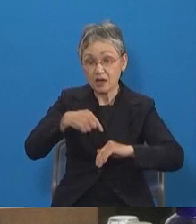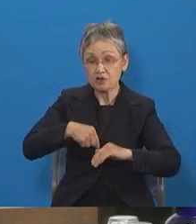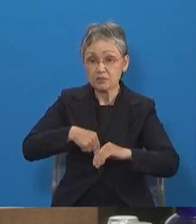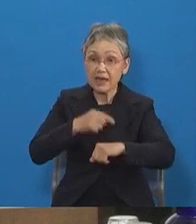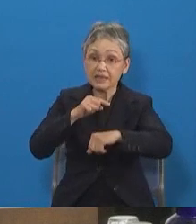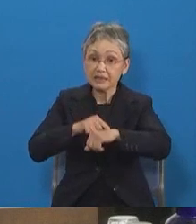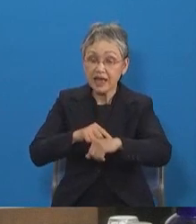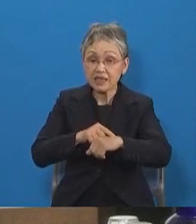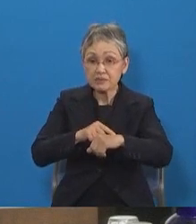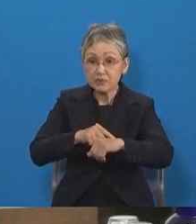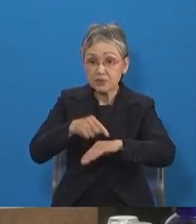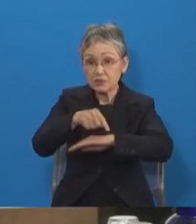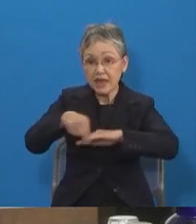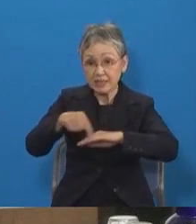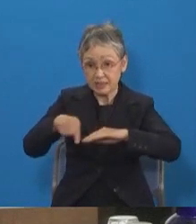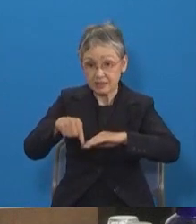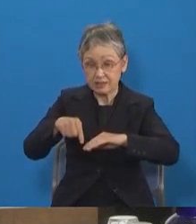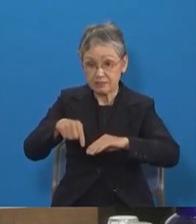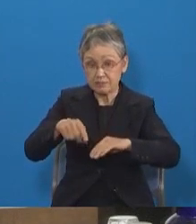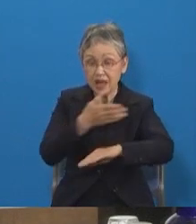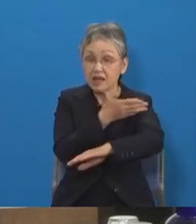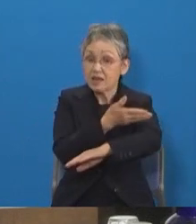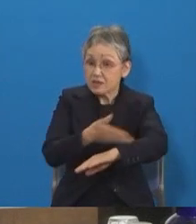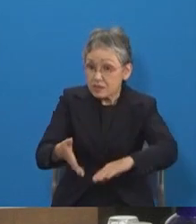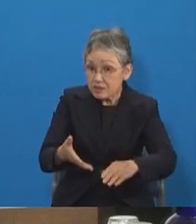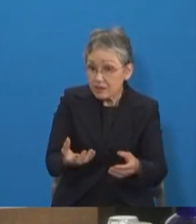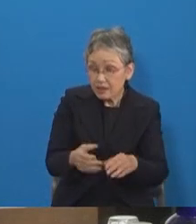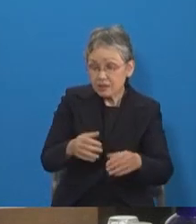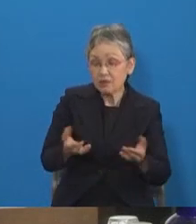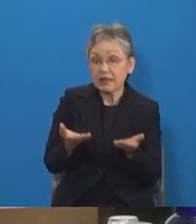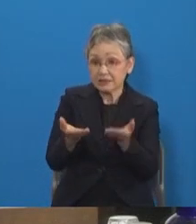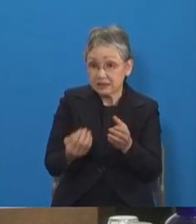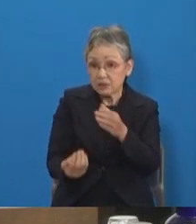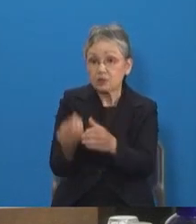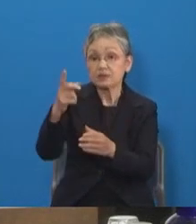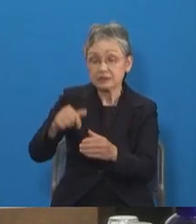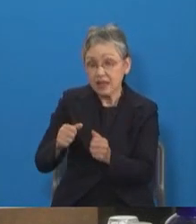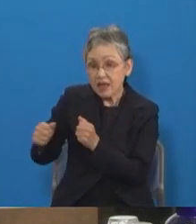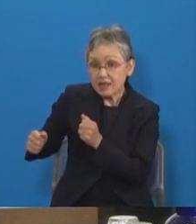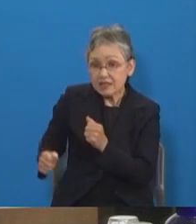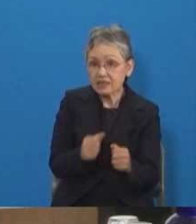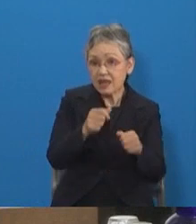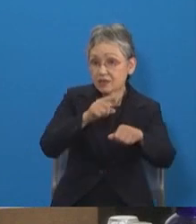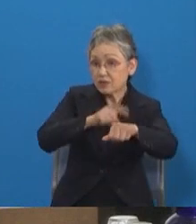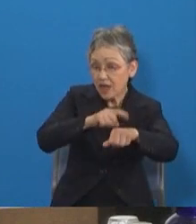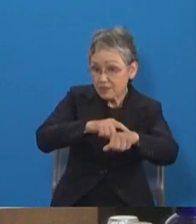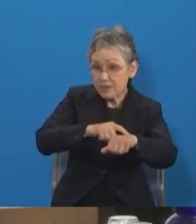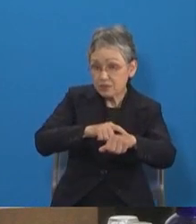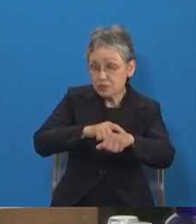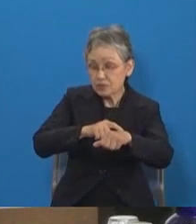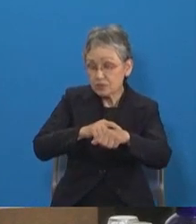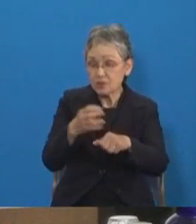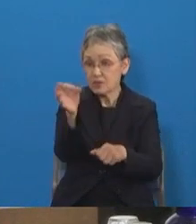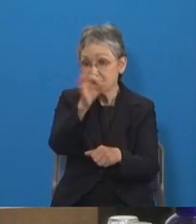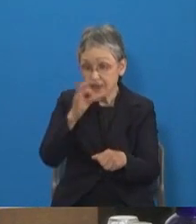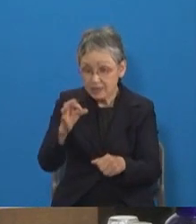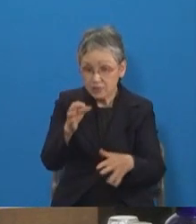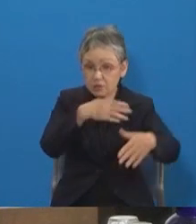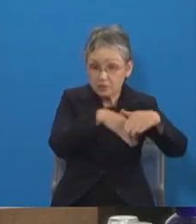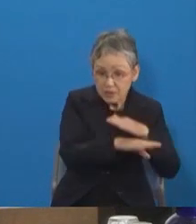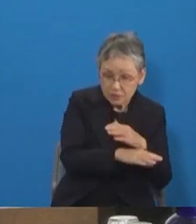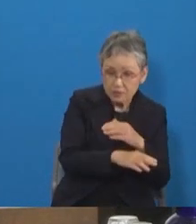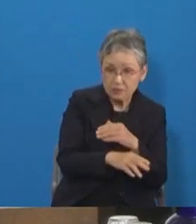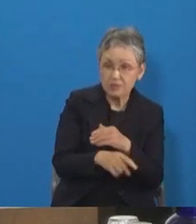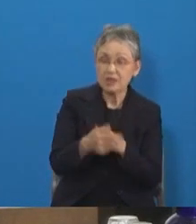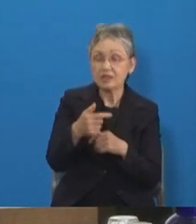害、また地震が発生した際の自宅の危険度や避難するタイミング、避難場所、飲食料の備蓄など、日頃の備えから避難